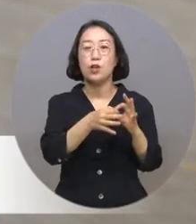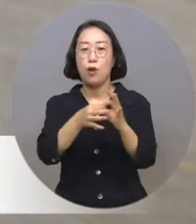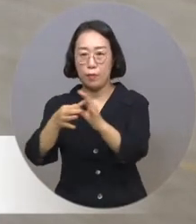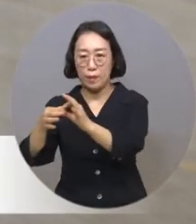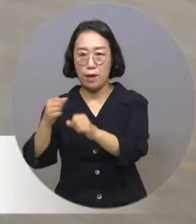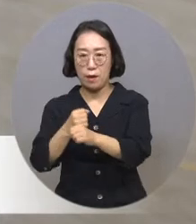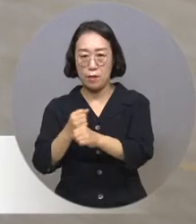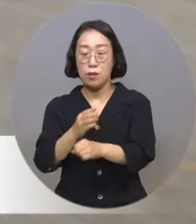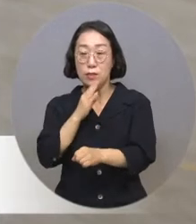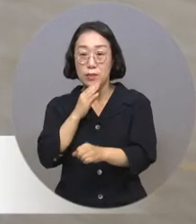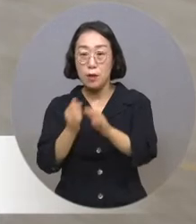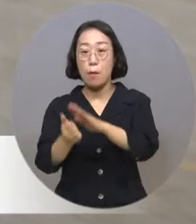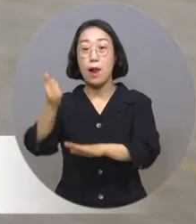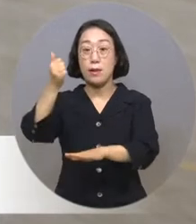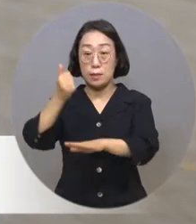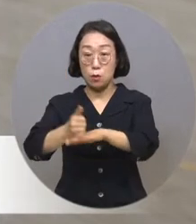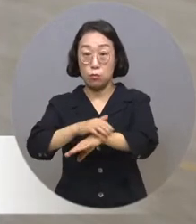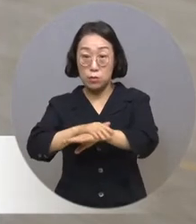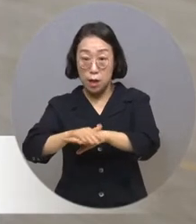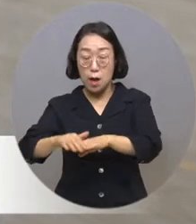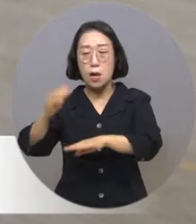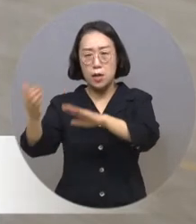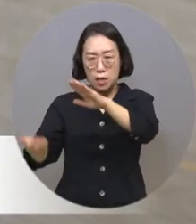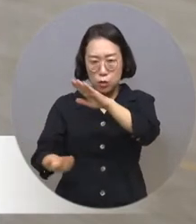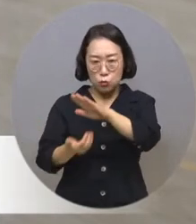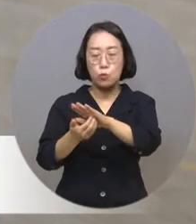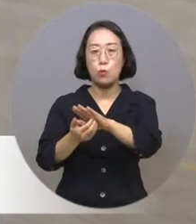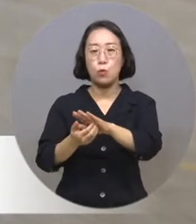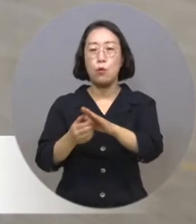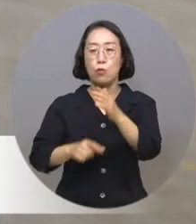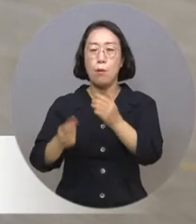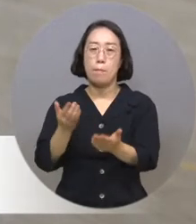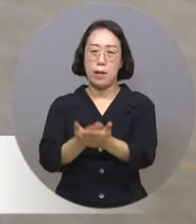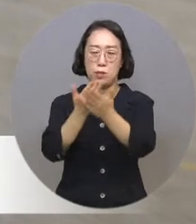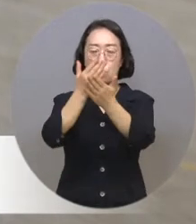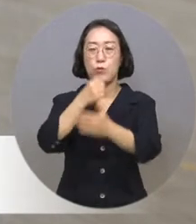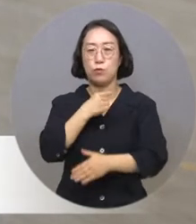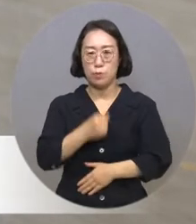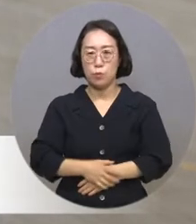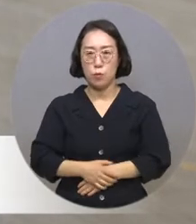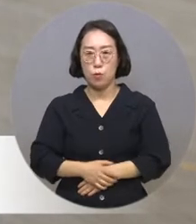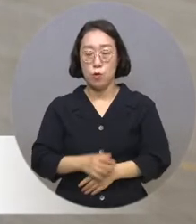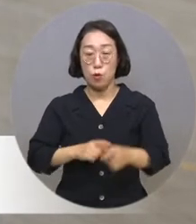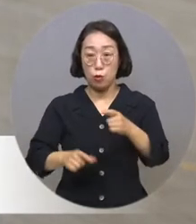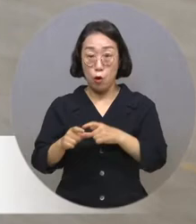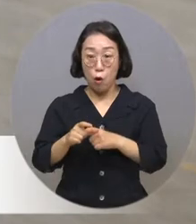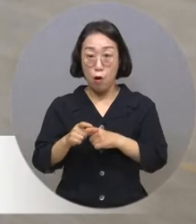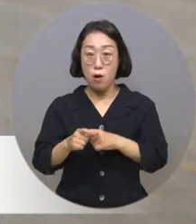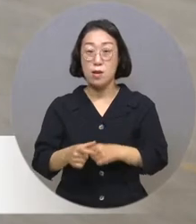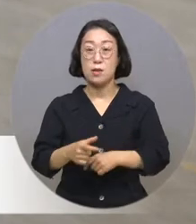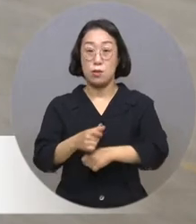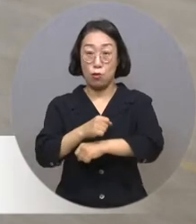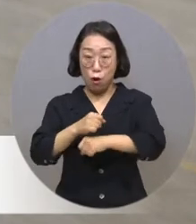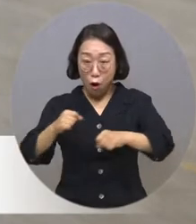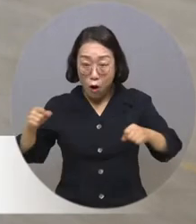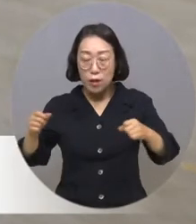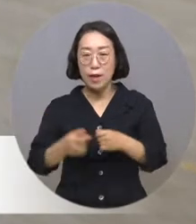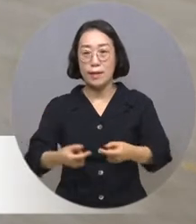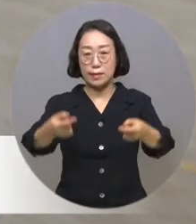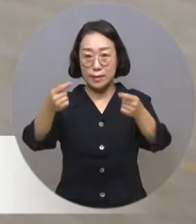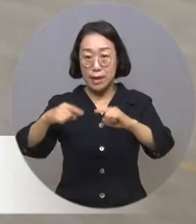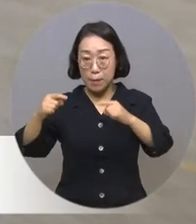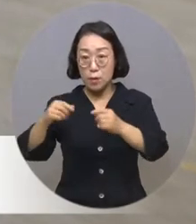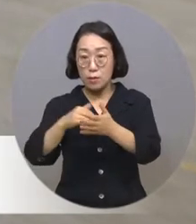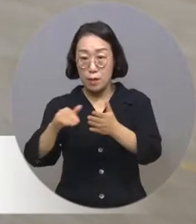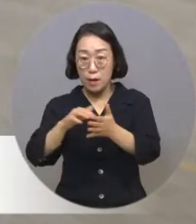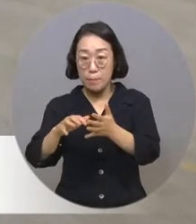그게 현실화되고 활성화될 수 있도록 이게 좀 더 발전을 했으면 좋겠고요. 좀 더 규모와 그런 참여하는 그 인원의 폭이